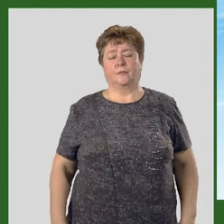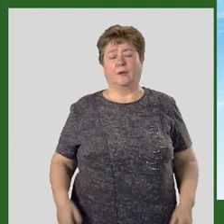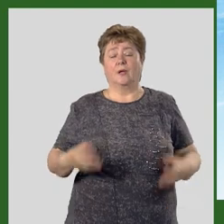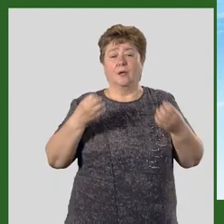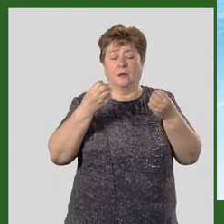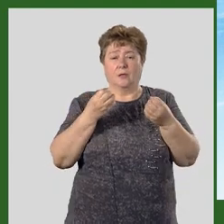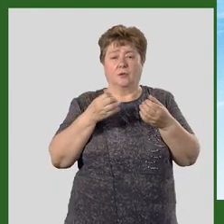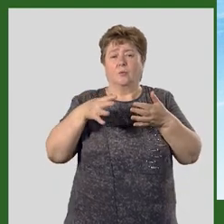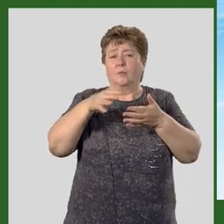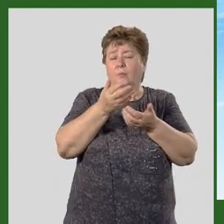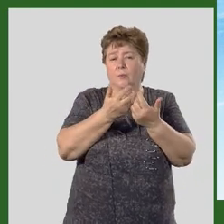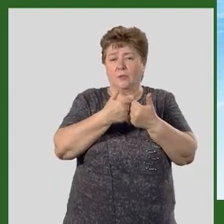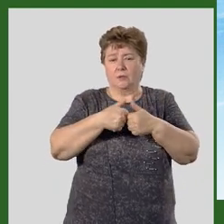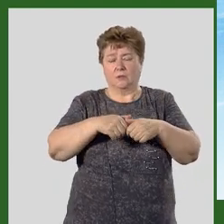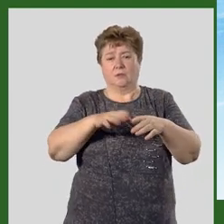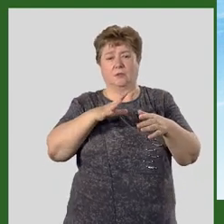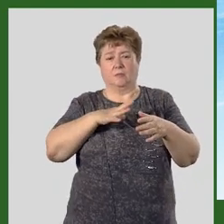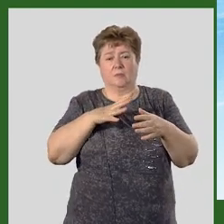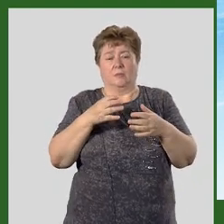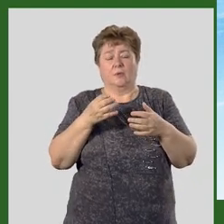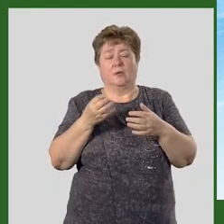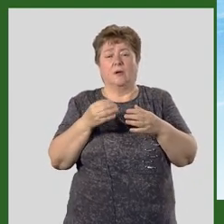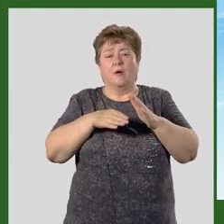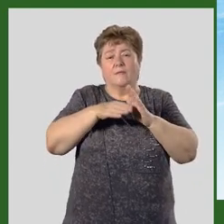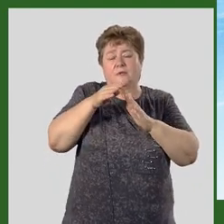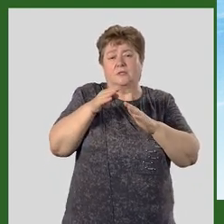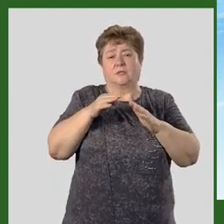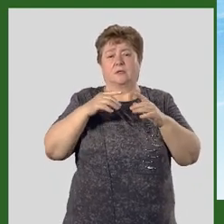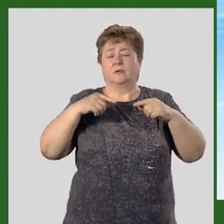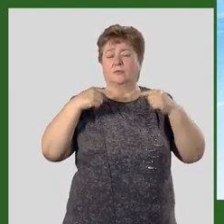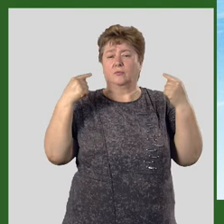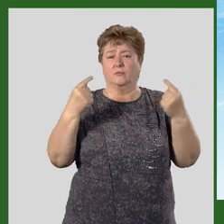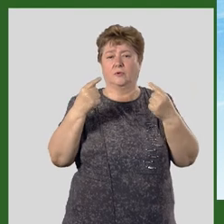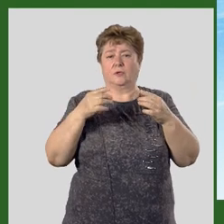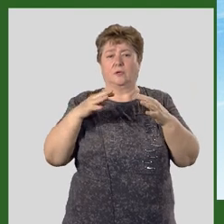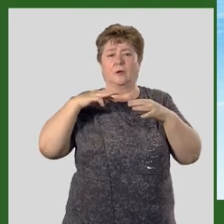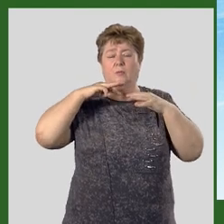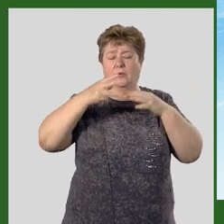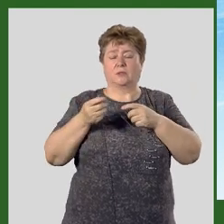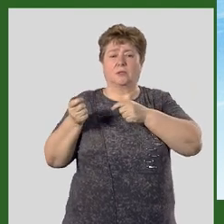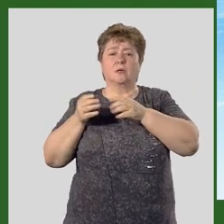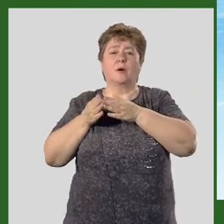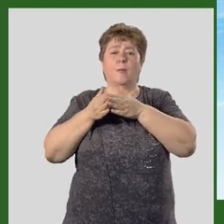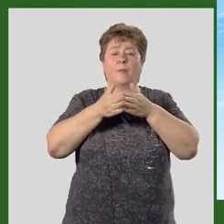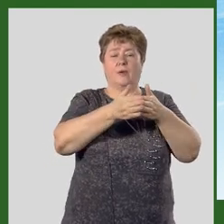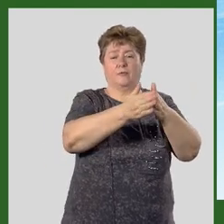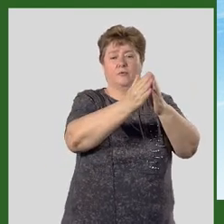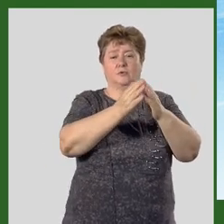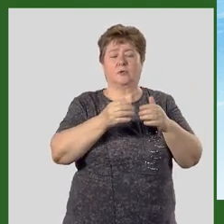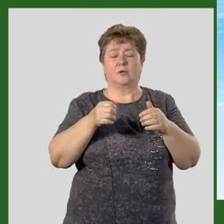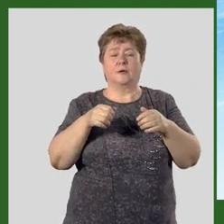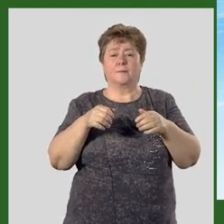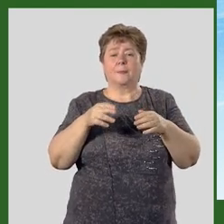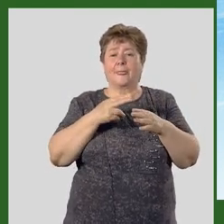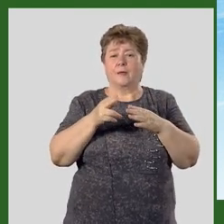Кроме всего перечисленного, стремительно возрастает объем морских перевозок. Так как